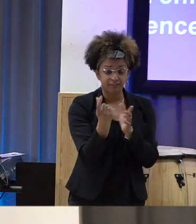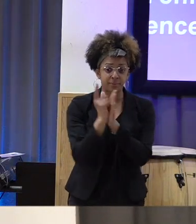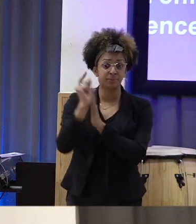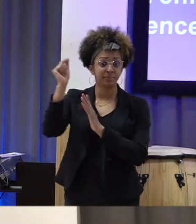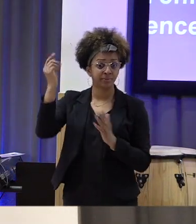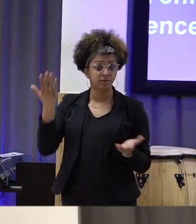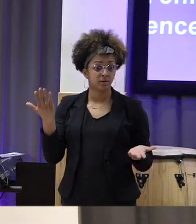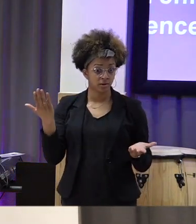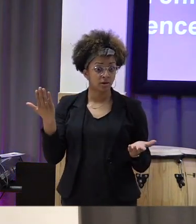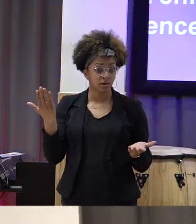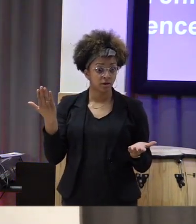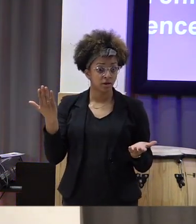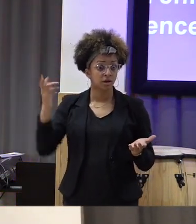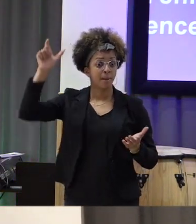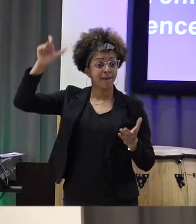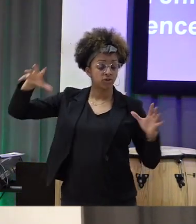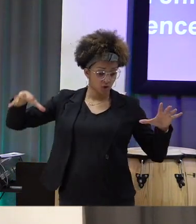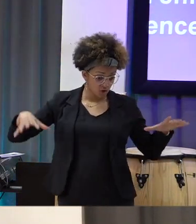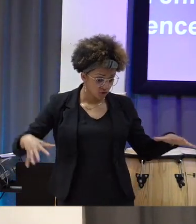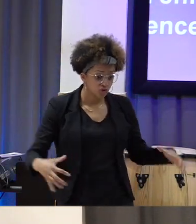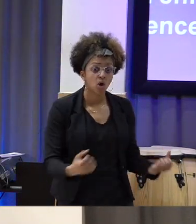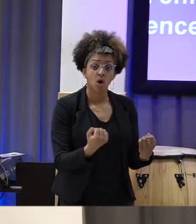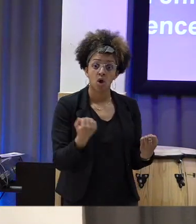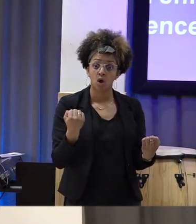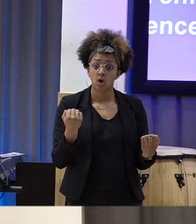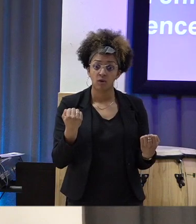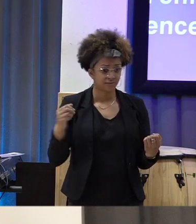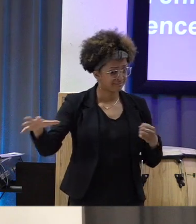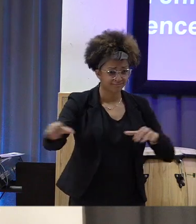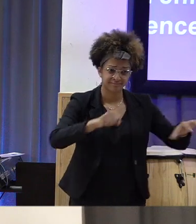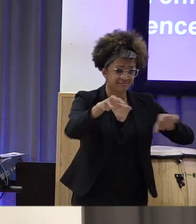Le Sauveur va venir chercher les siens.